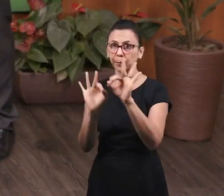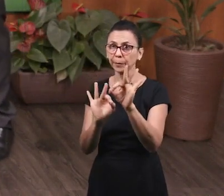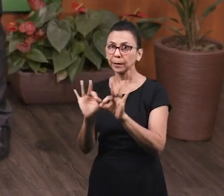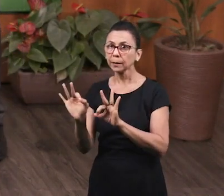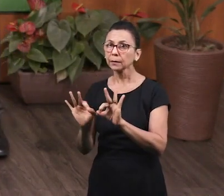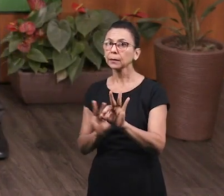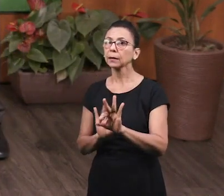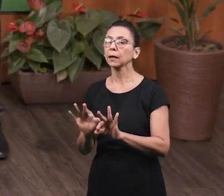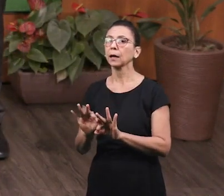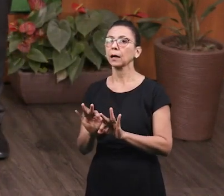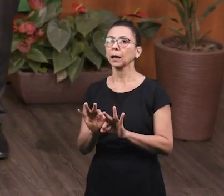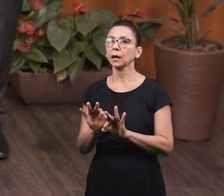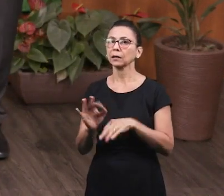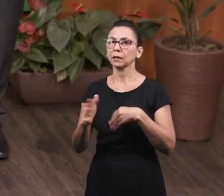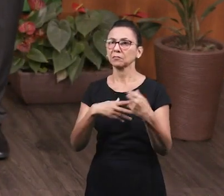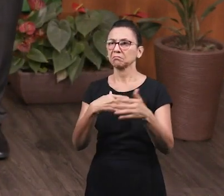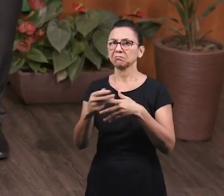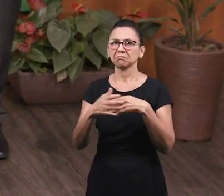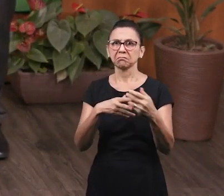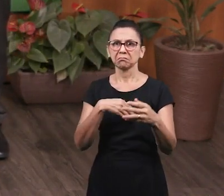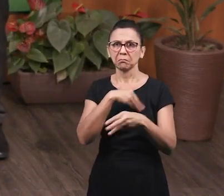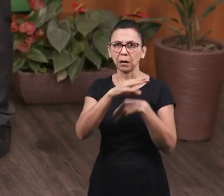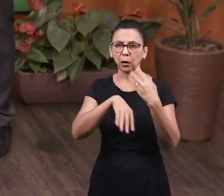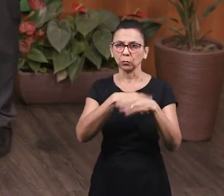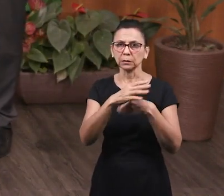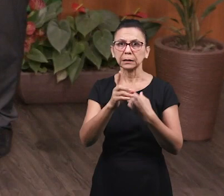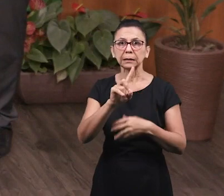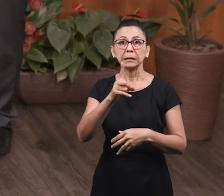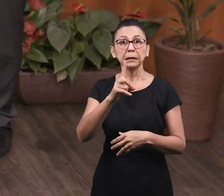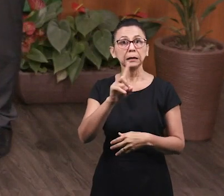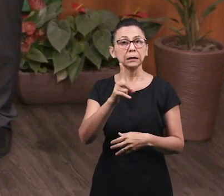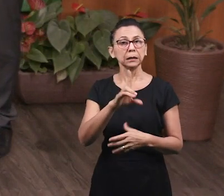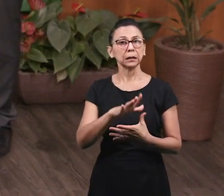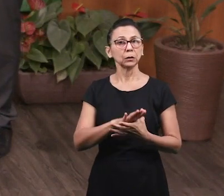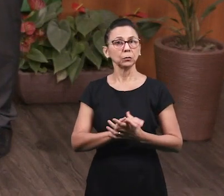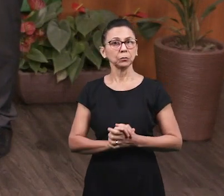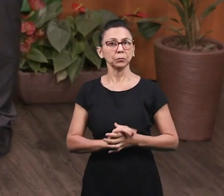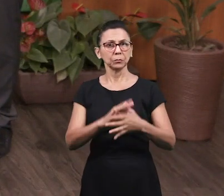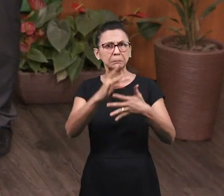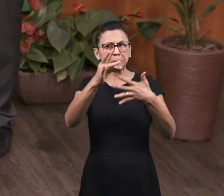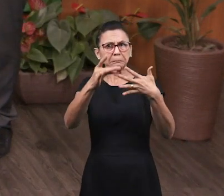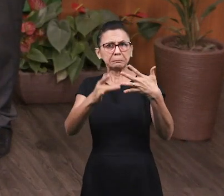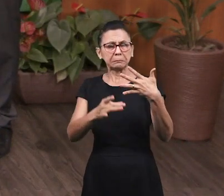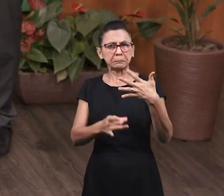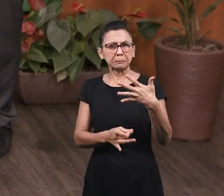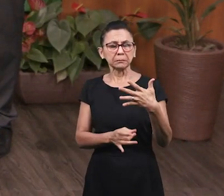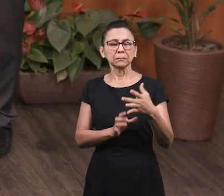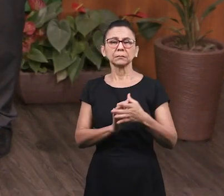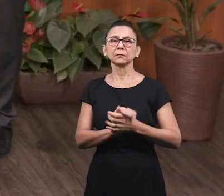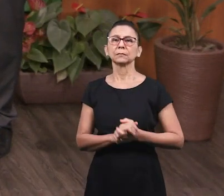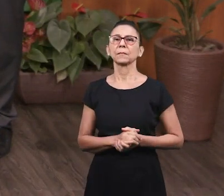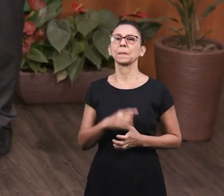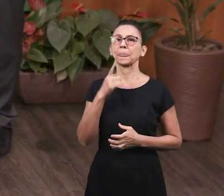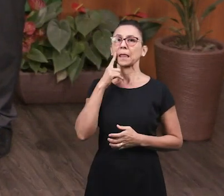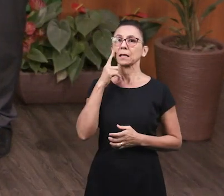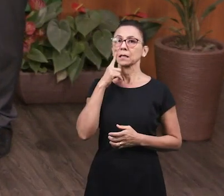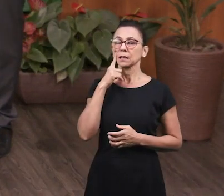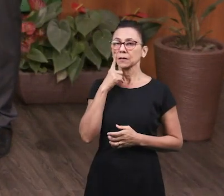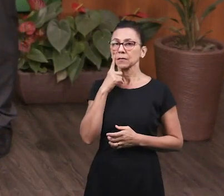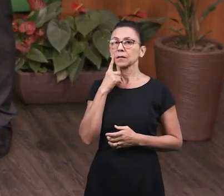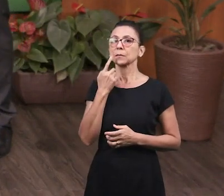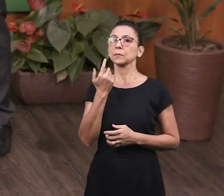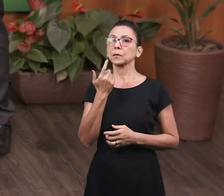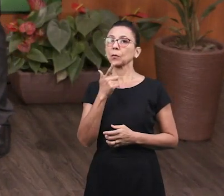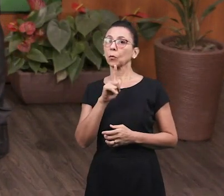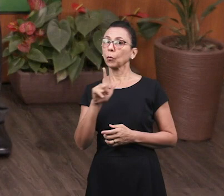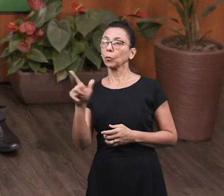les Lévites. Donc, ce n'était pas de n'importe comment. Et là, Daniel, nous voyons encore une prophétie. De la